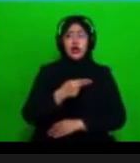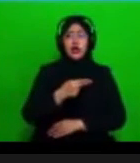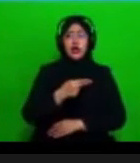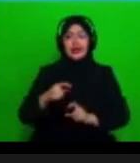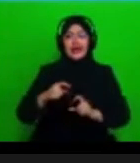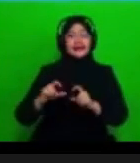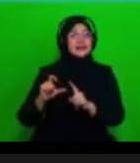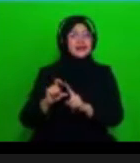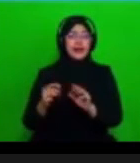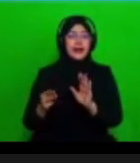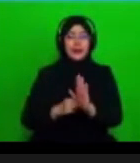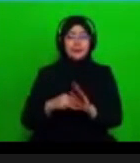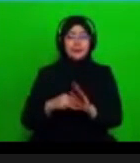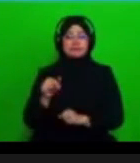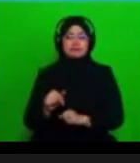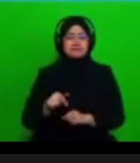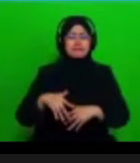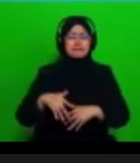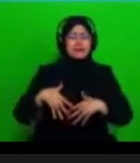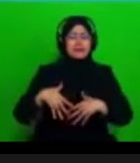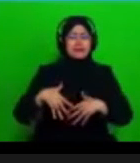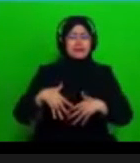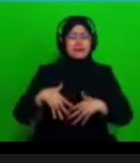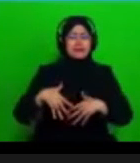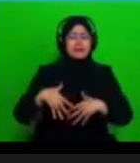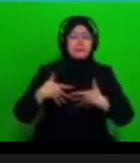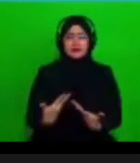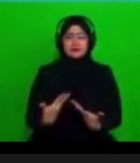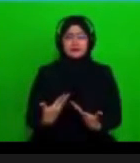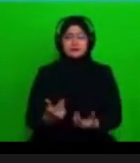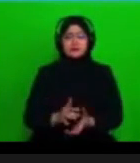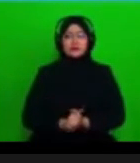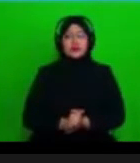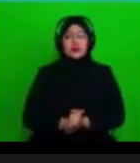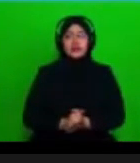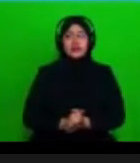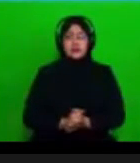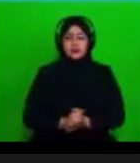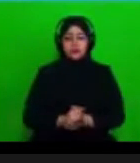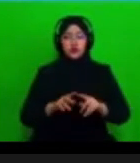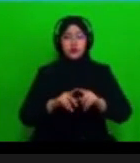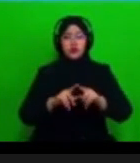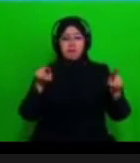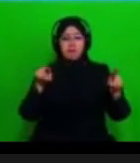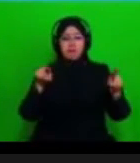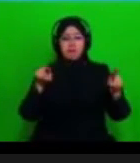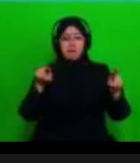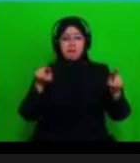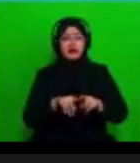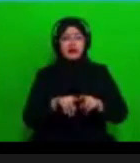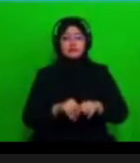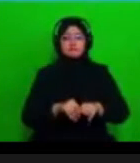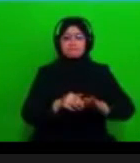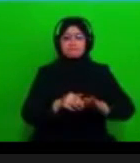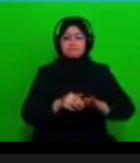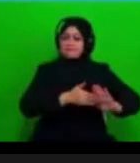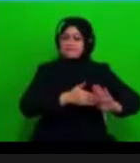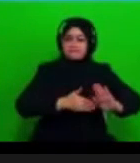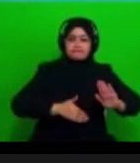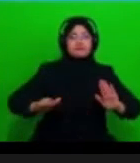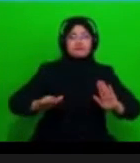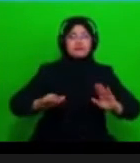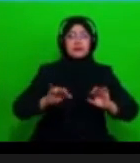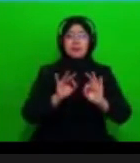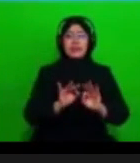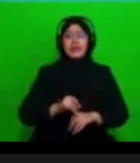kondisi SDM kita, bagaimana kita dalam mapping besar dalam